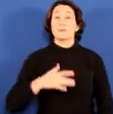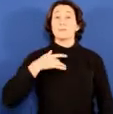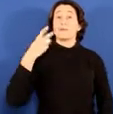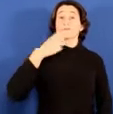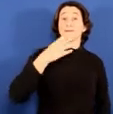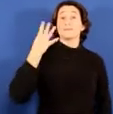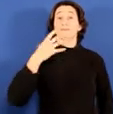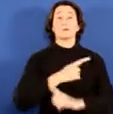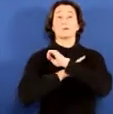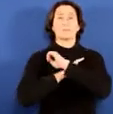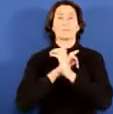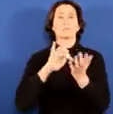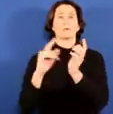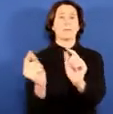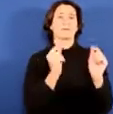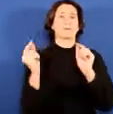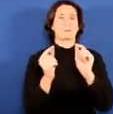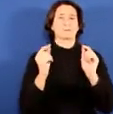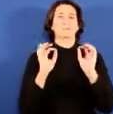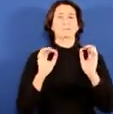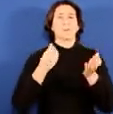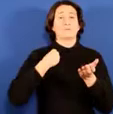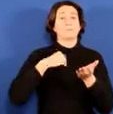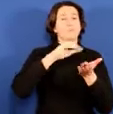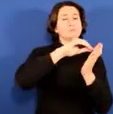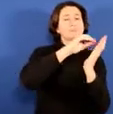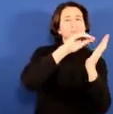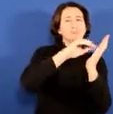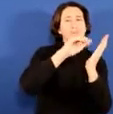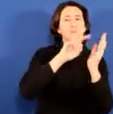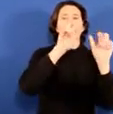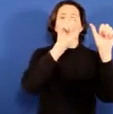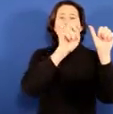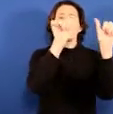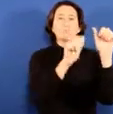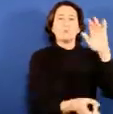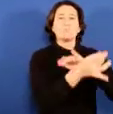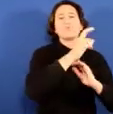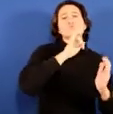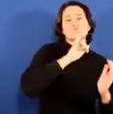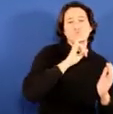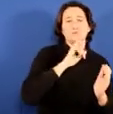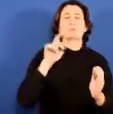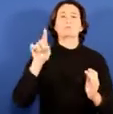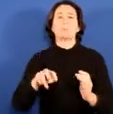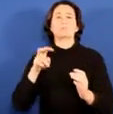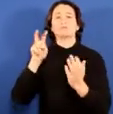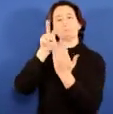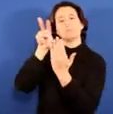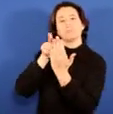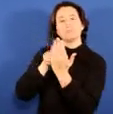berriak eta abar. Liburutekiaren xedea honakoa da, literaturari buruzko gogoeta egin eta mintzatzeko eremua